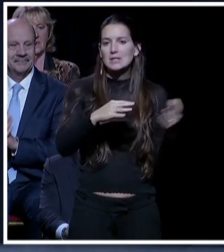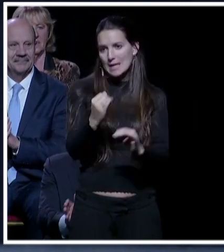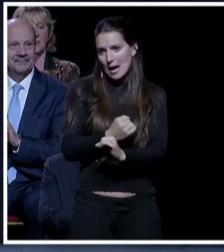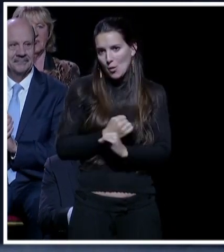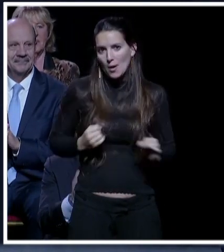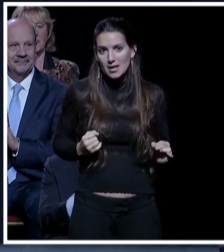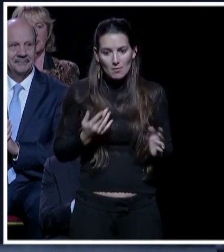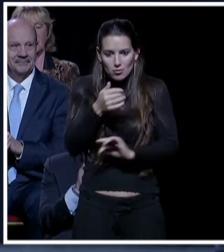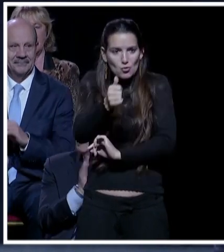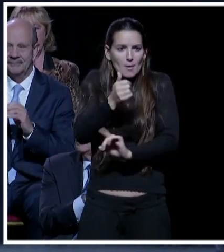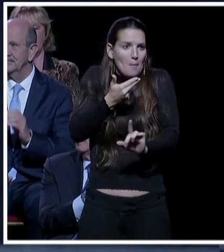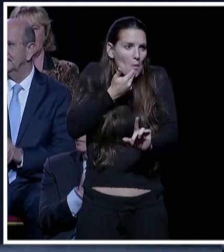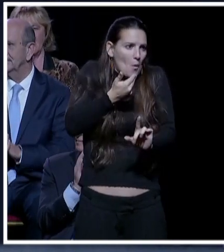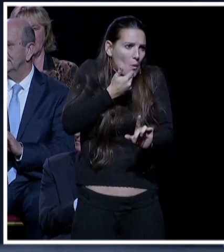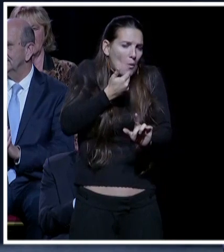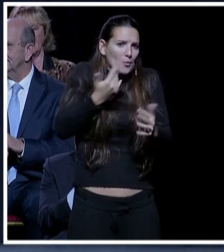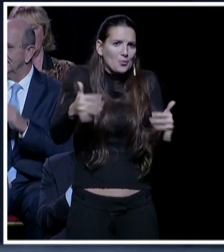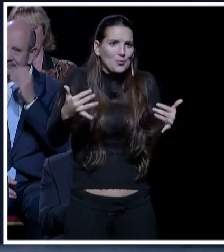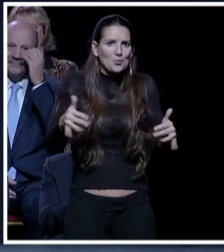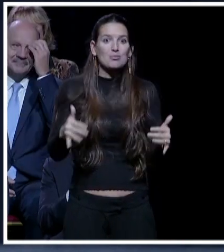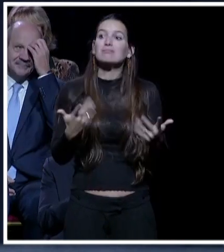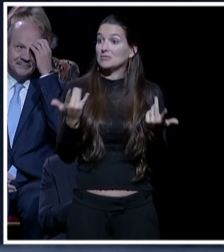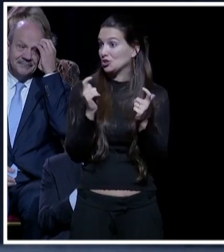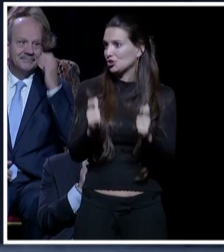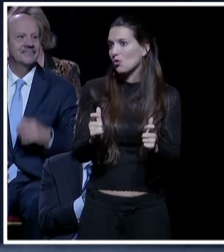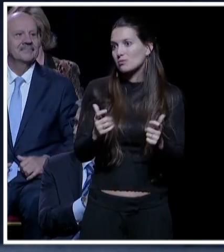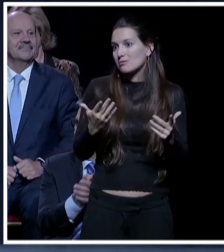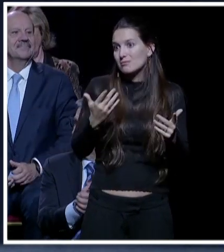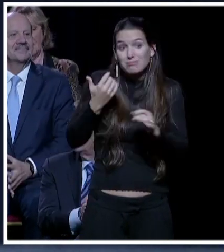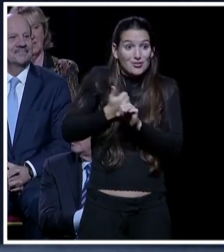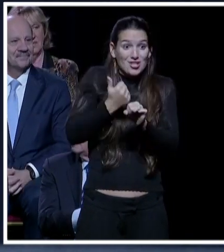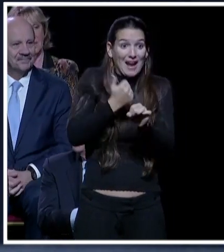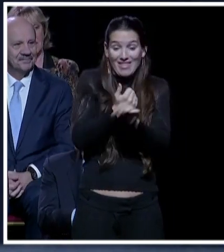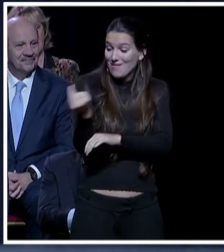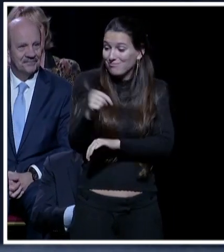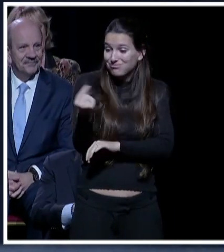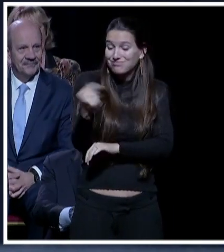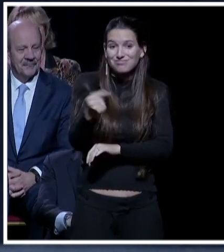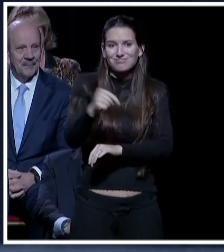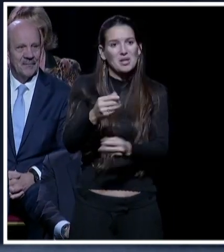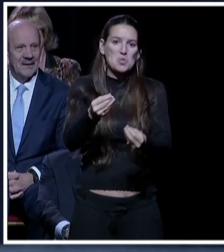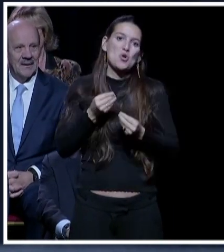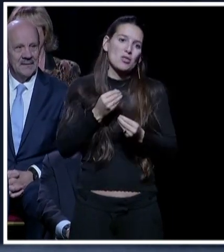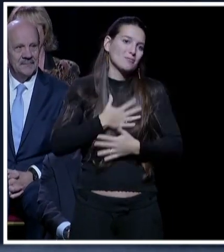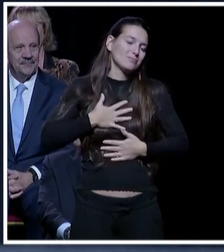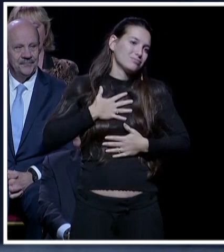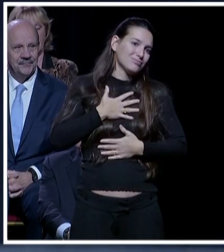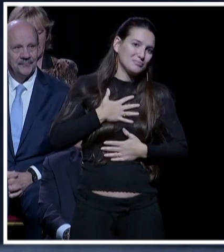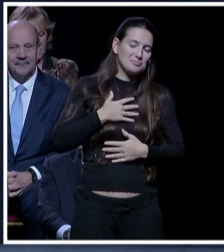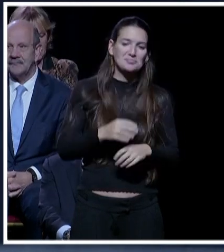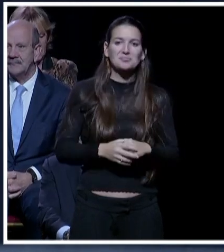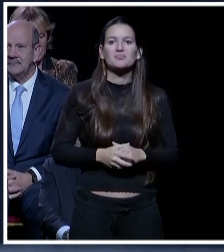Il a un talent fou. Nous avons la chance de l'avoir chaque année avec nous et c'est toujours une grande joie. Je